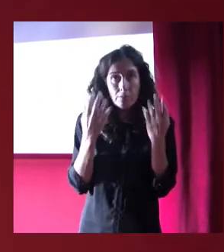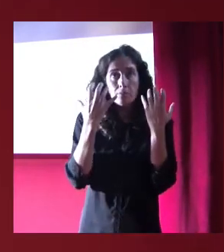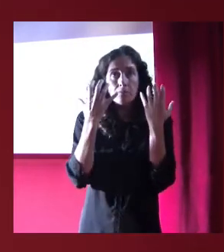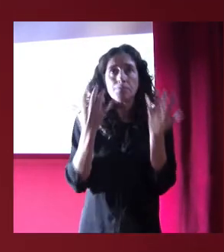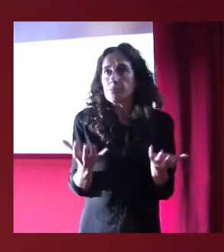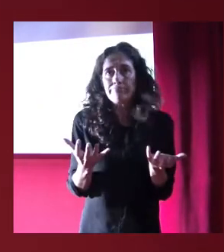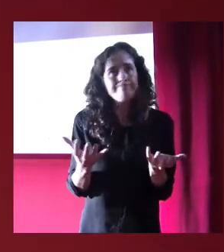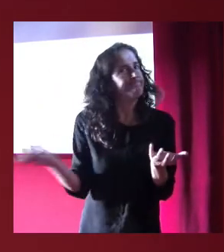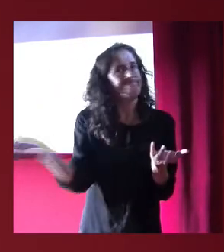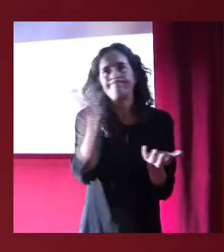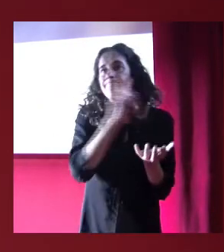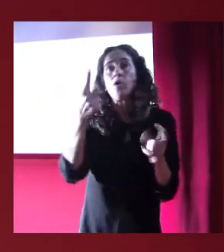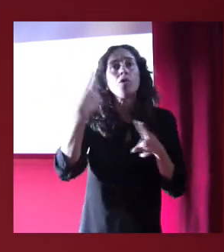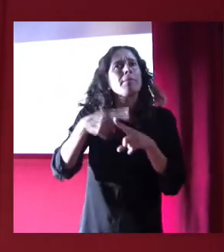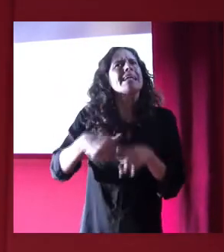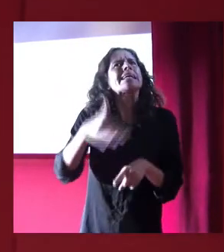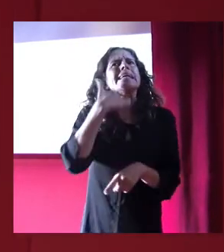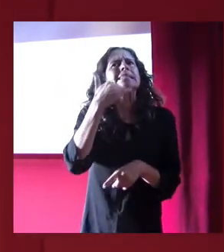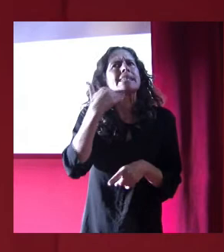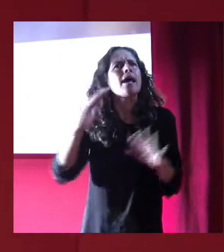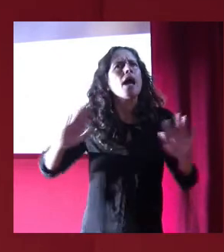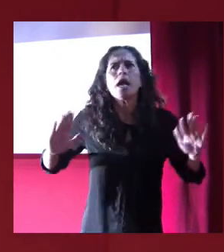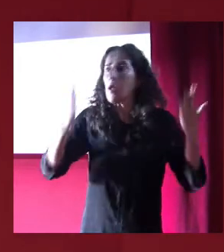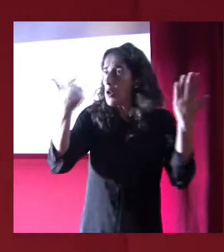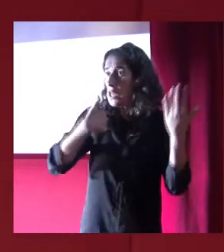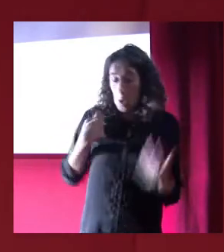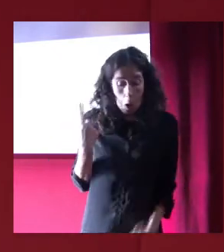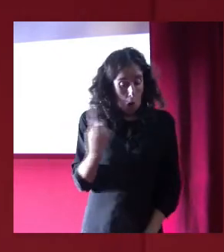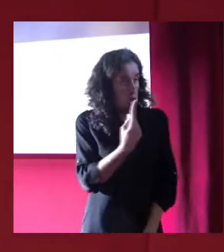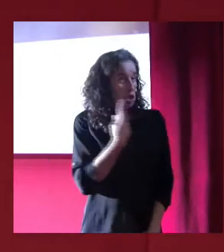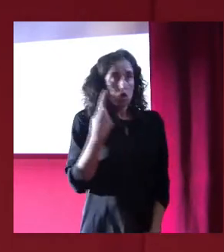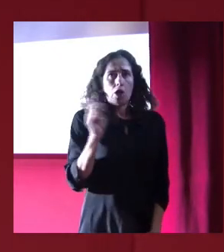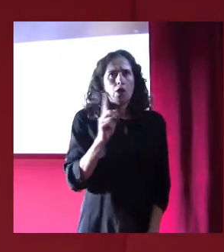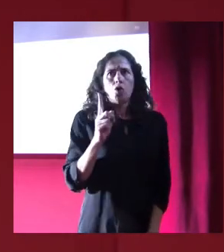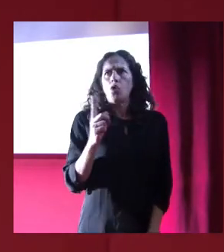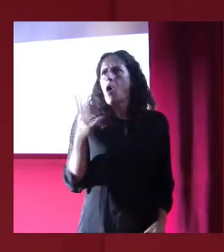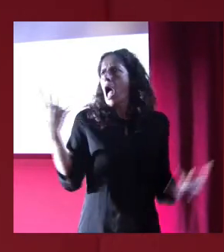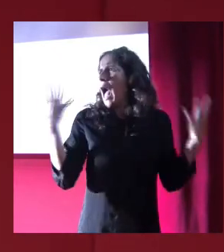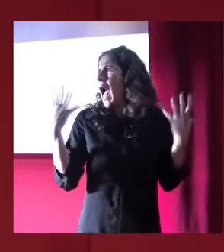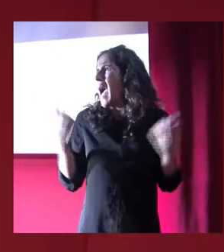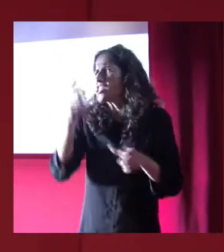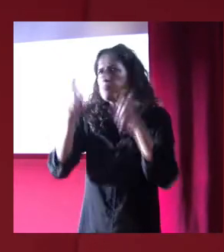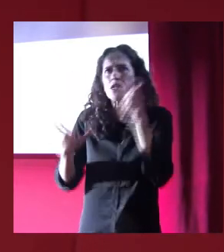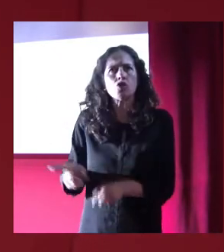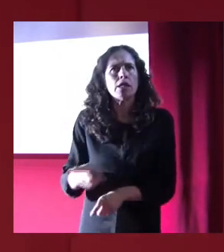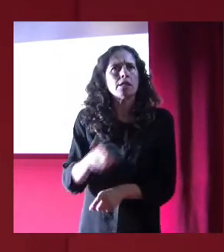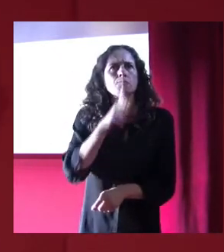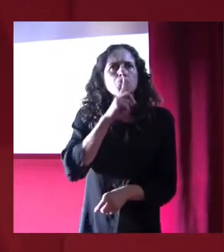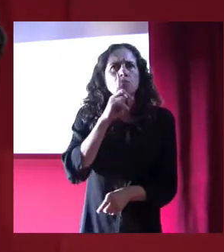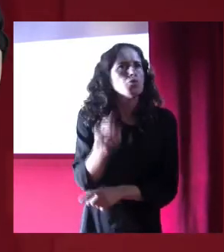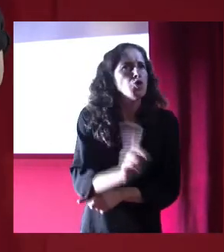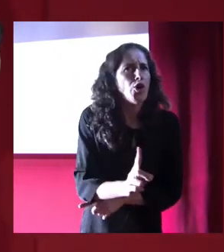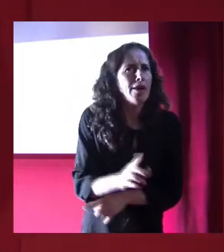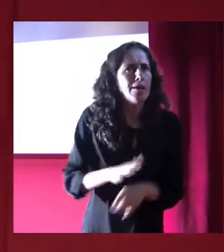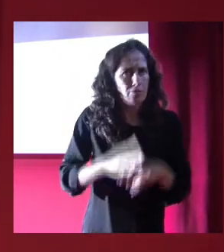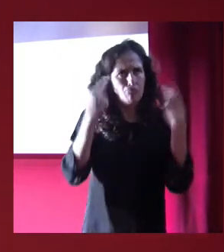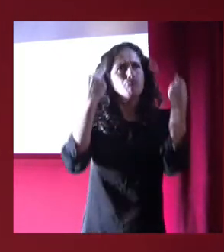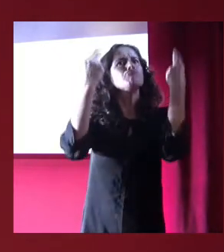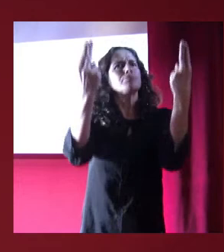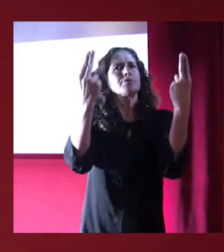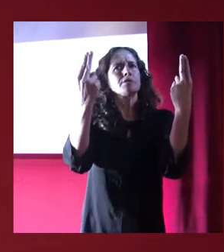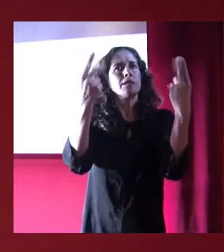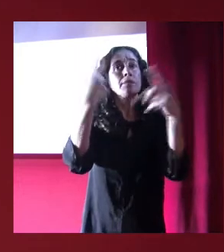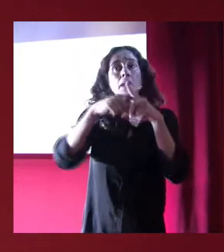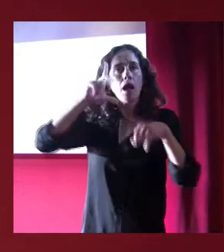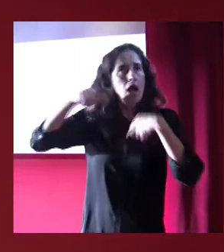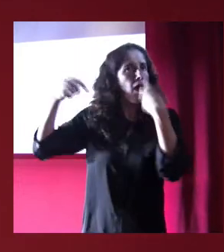rendeixo. Perquè sé que en aquesta revolta no estic sola. Sé que som molts que no callem i que no ens rendim. Perquè